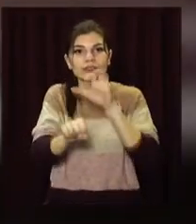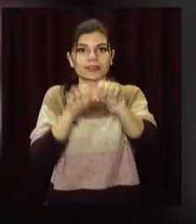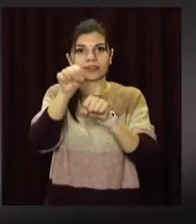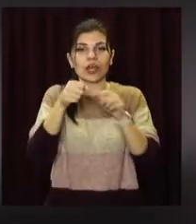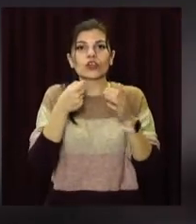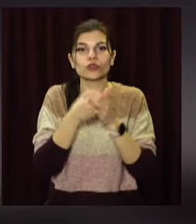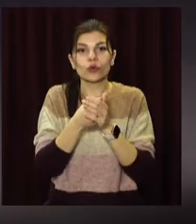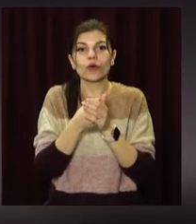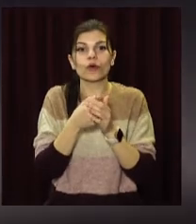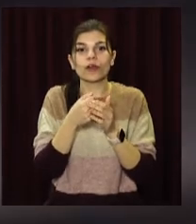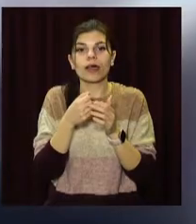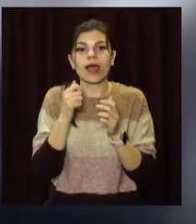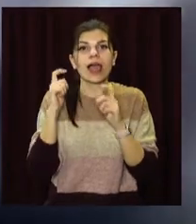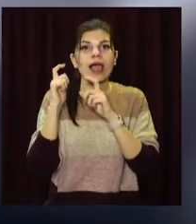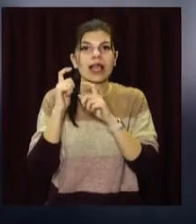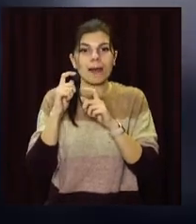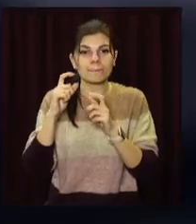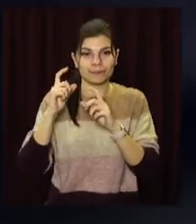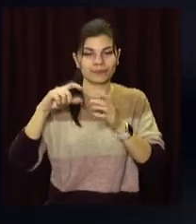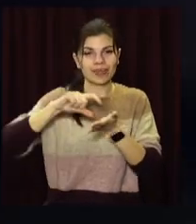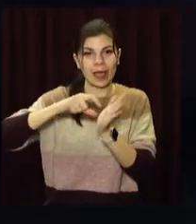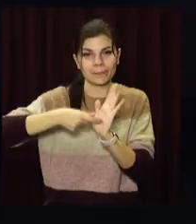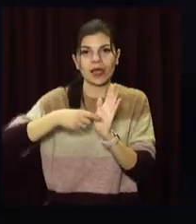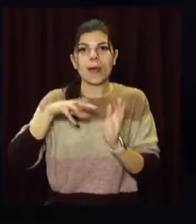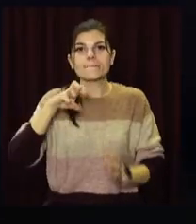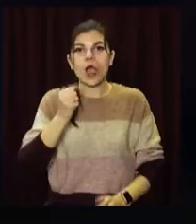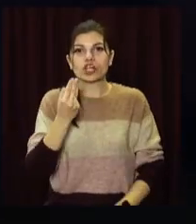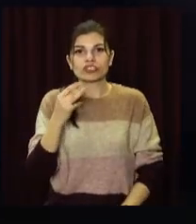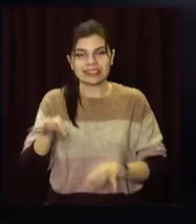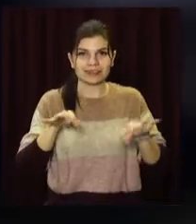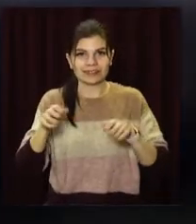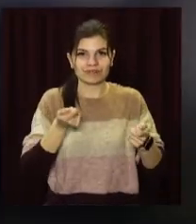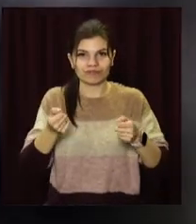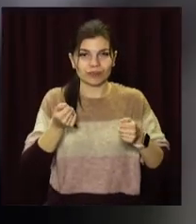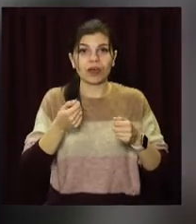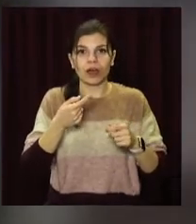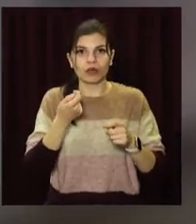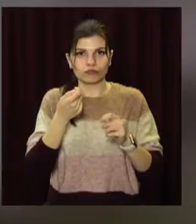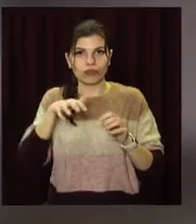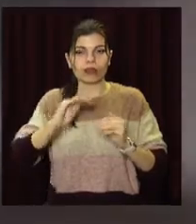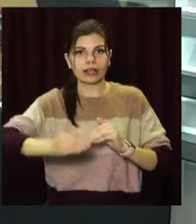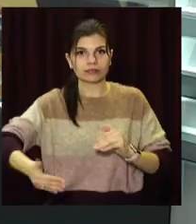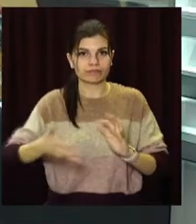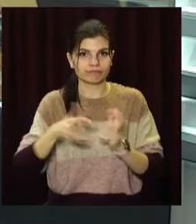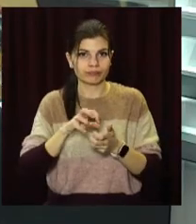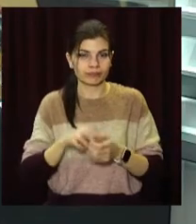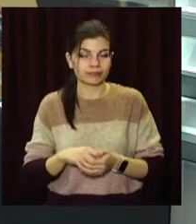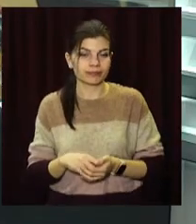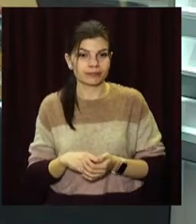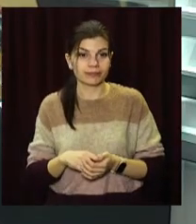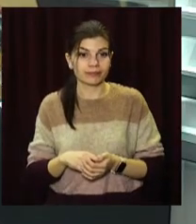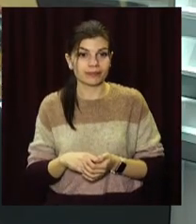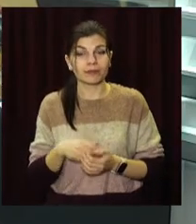зім'яло драбину, що веде до кабіни машиніста. Також пошкоджені сходи пасажирських вагонів. Ганяв